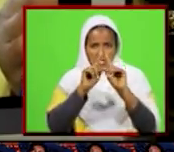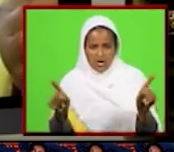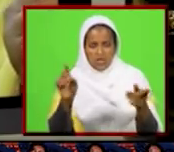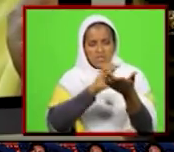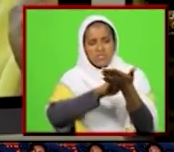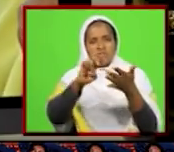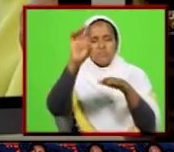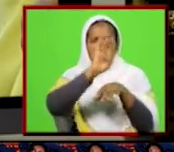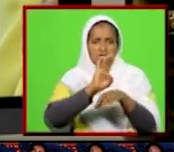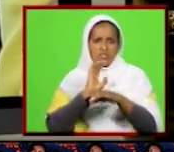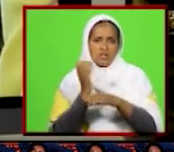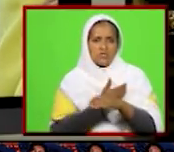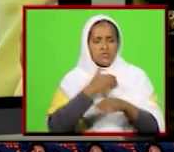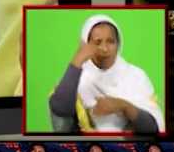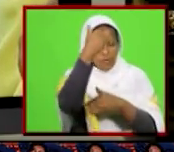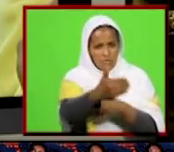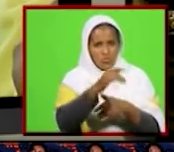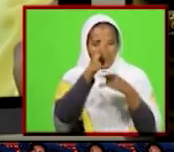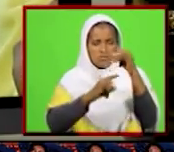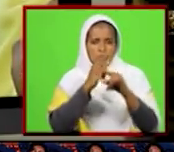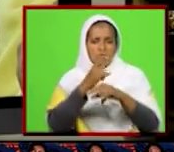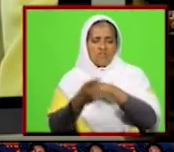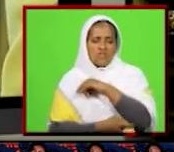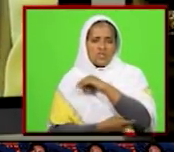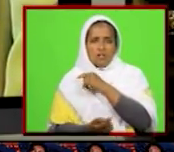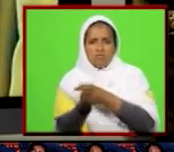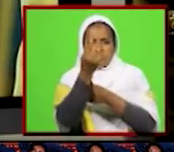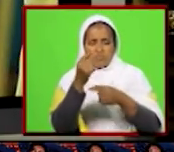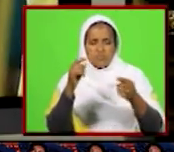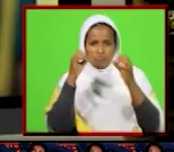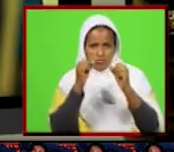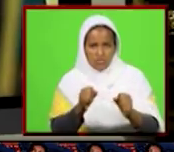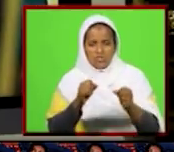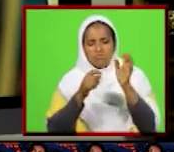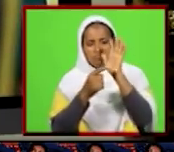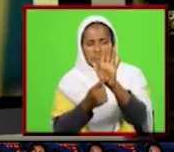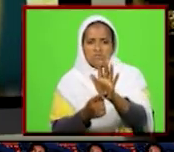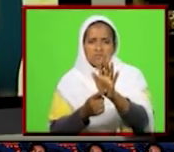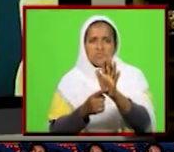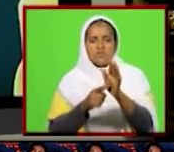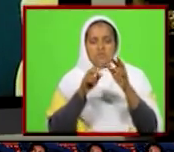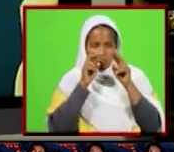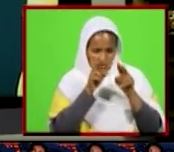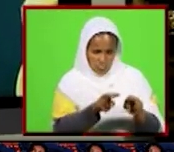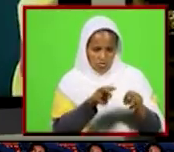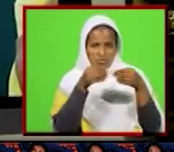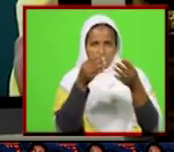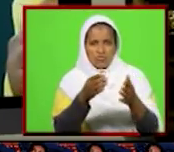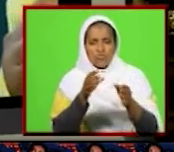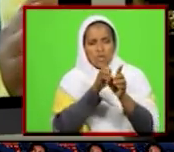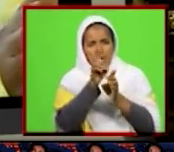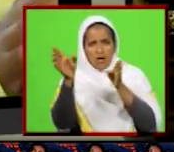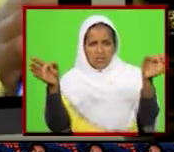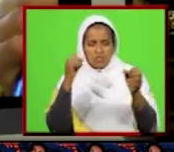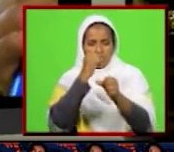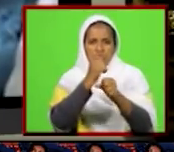ይህ በተለይ ቅዱስ ቤተ ክርስቲያናችንን ለመጪው ዘመናት ፈተና ሊሆንባት እንደሚችል የሚያሳይና የሚጠቁም ነው። አትኩሮት